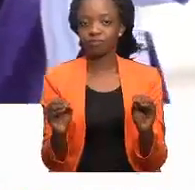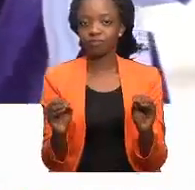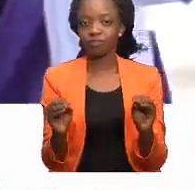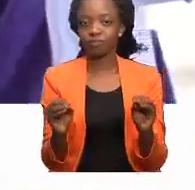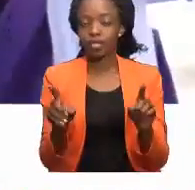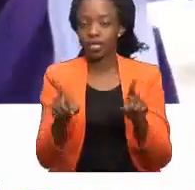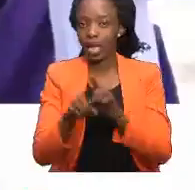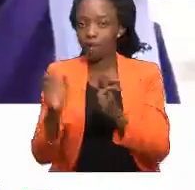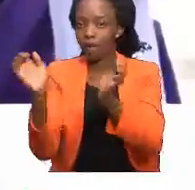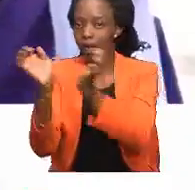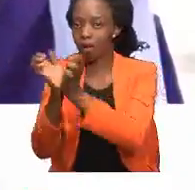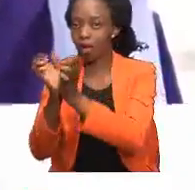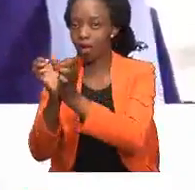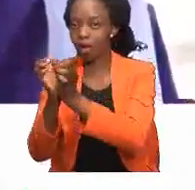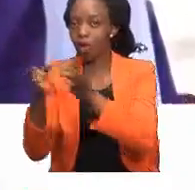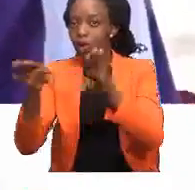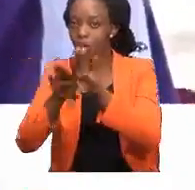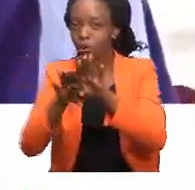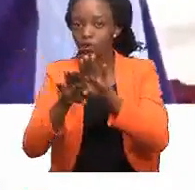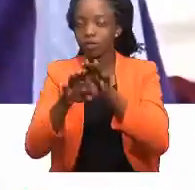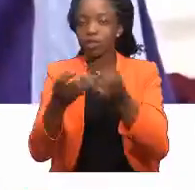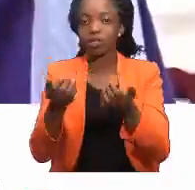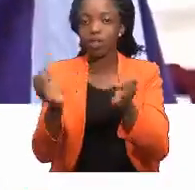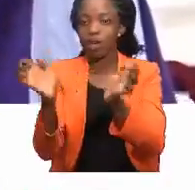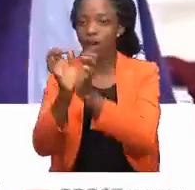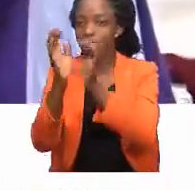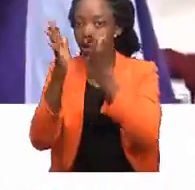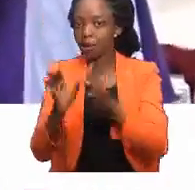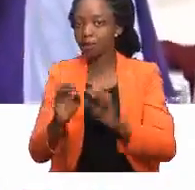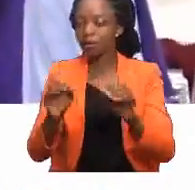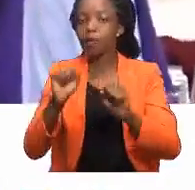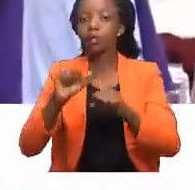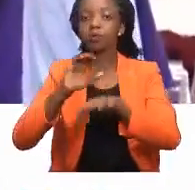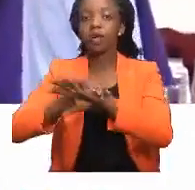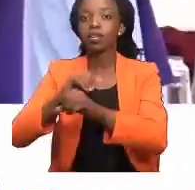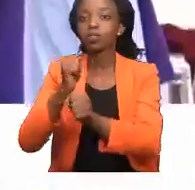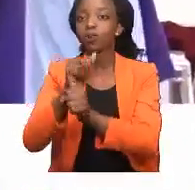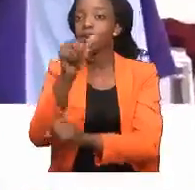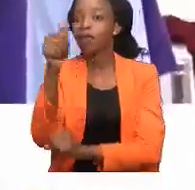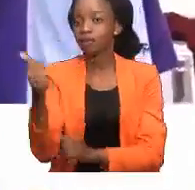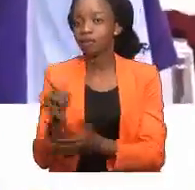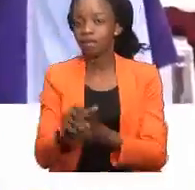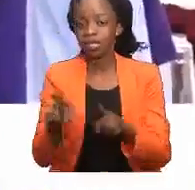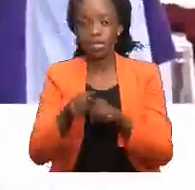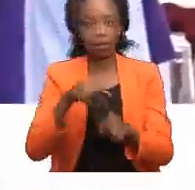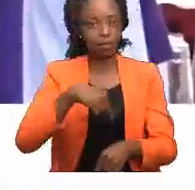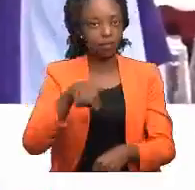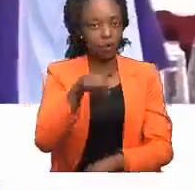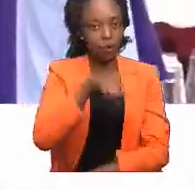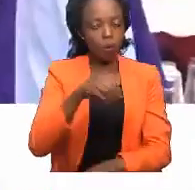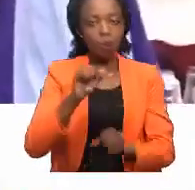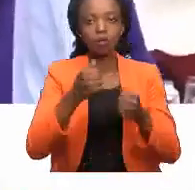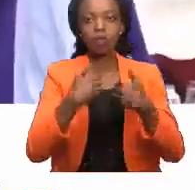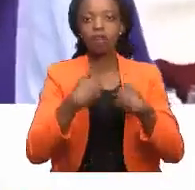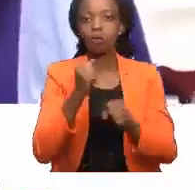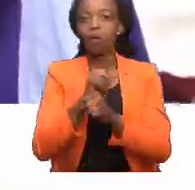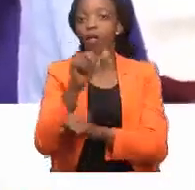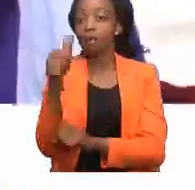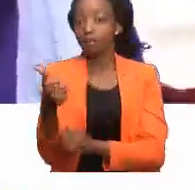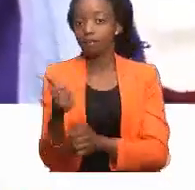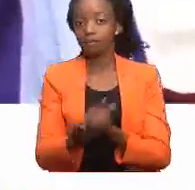Gereza ikifungwa kwa sababu hakuna wafungwa, si watapata kazi nyingine? Na sisi tutakuwa na kazi nyingine. Ya